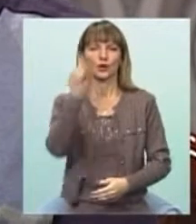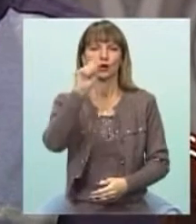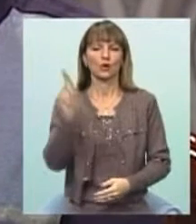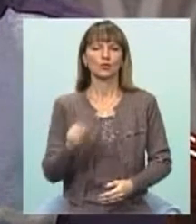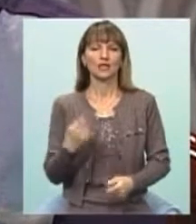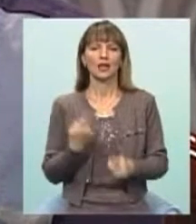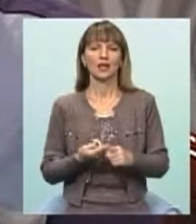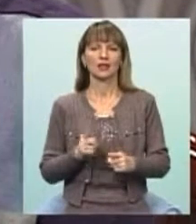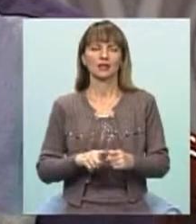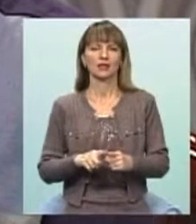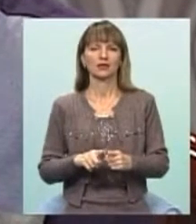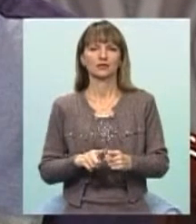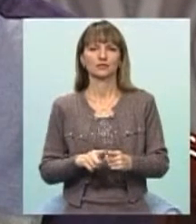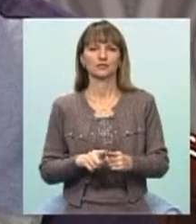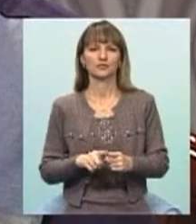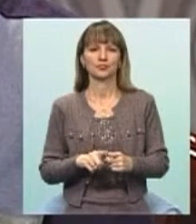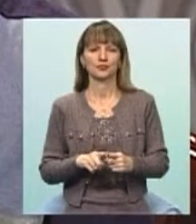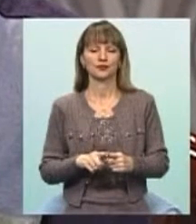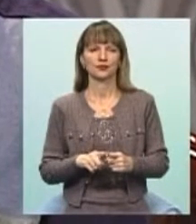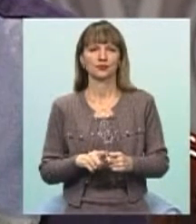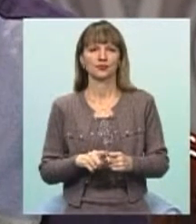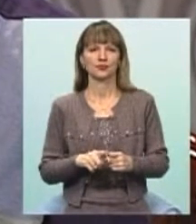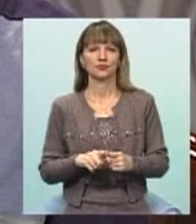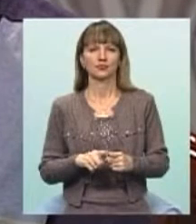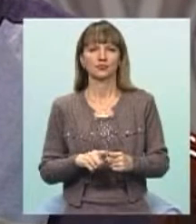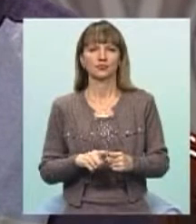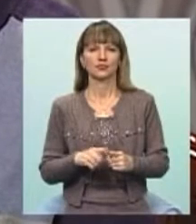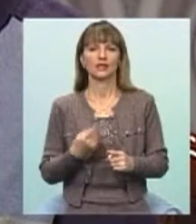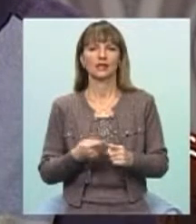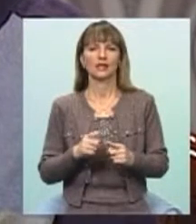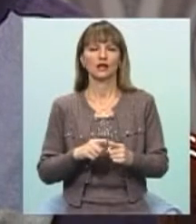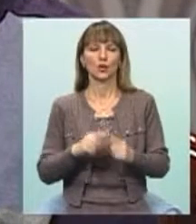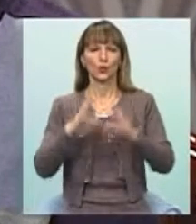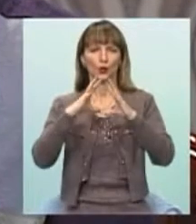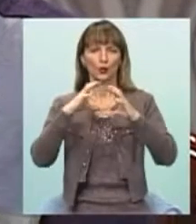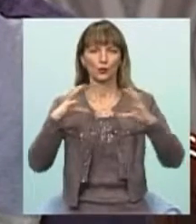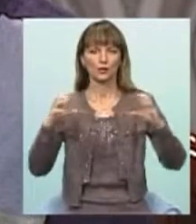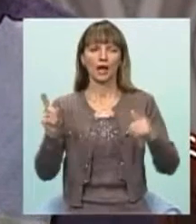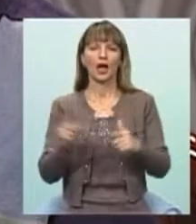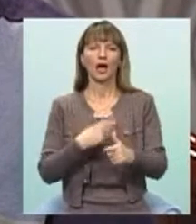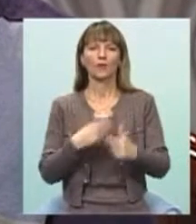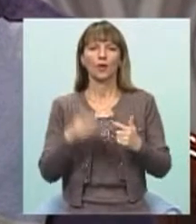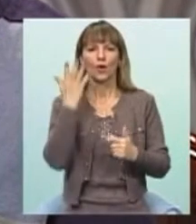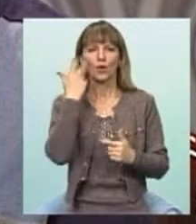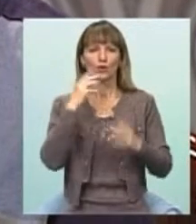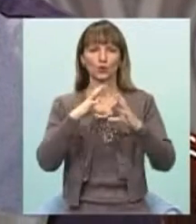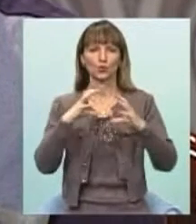Гроза – це туча, або коли